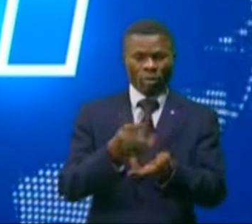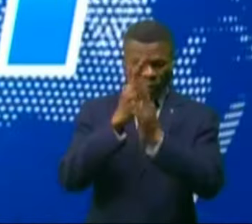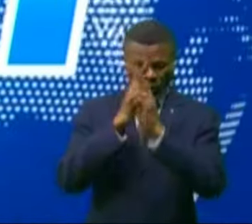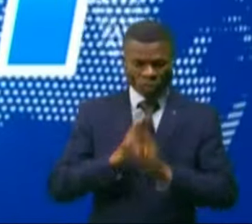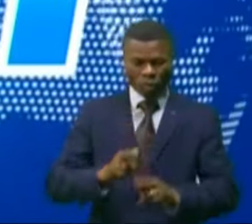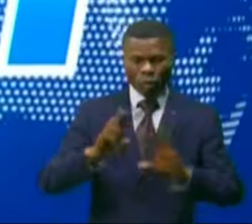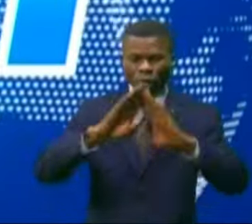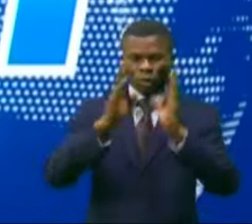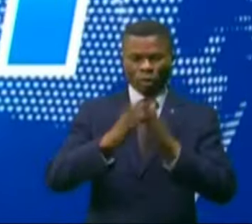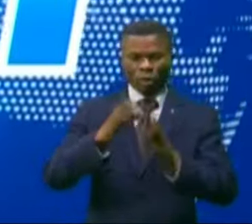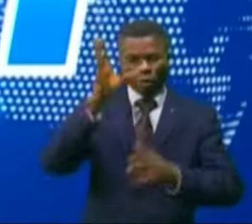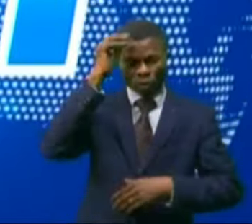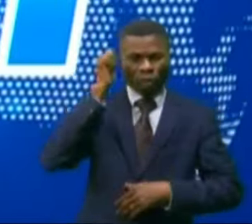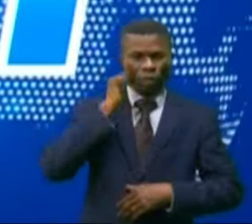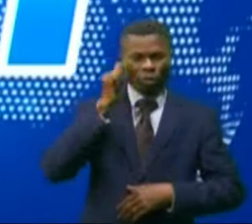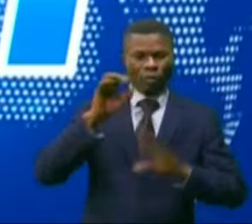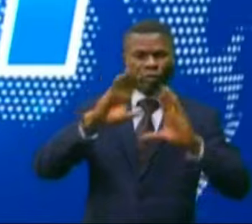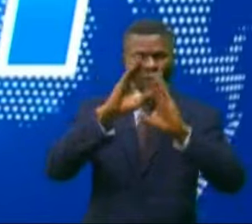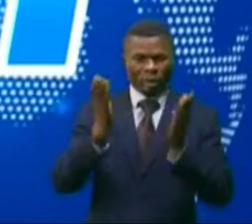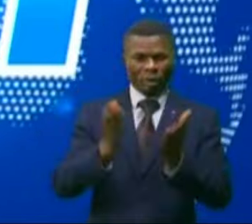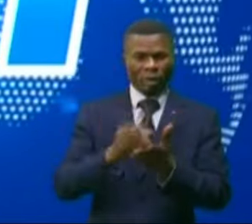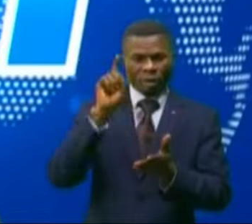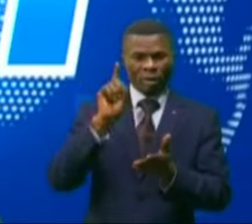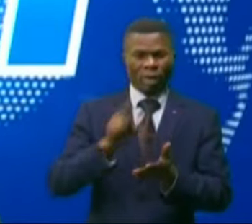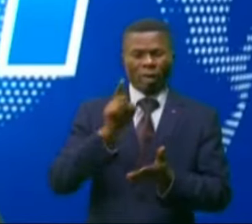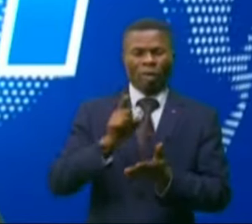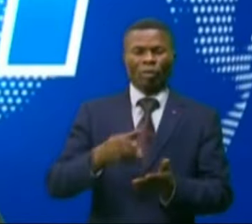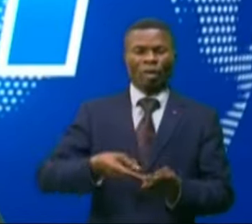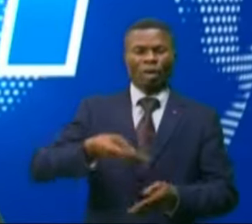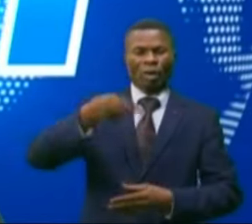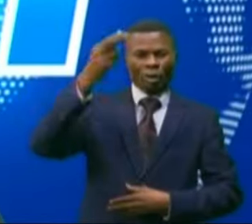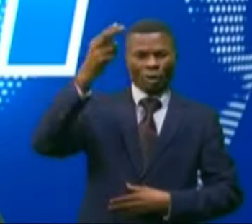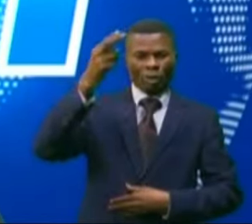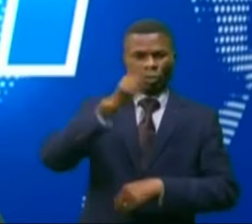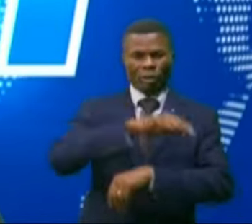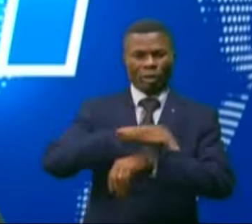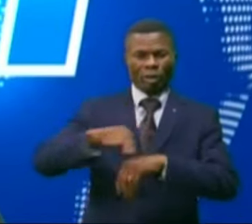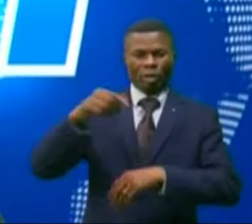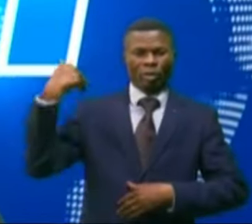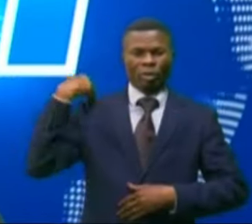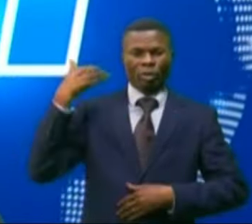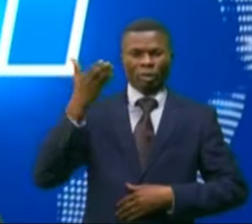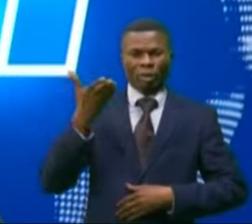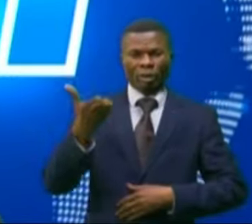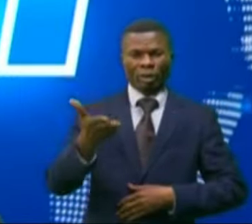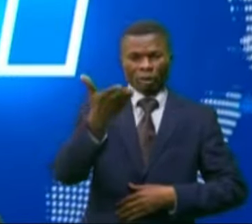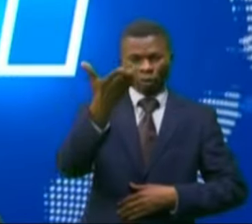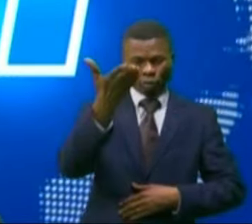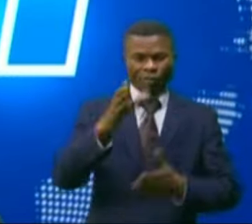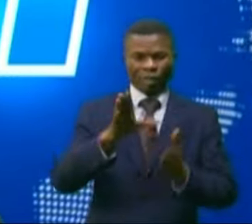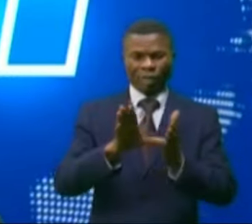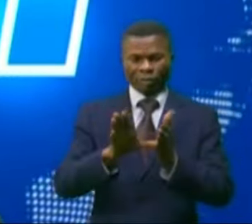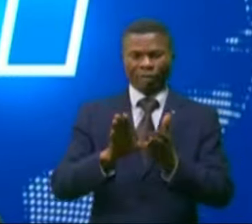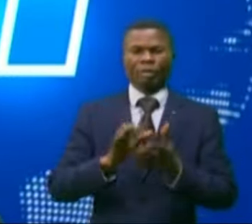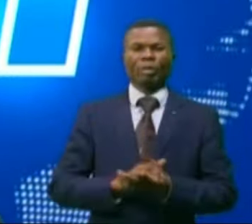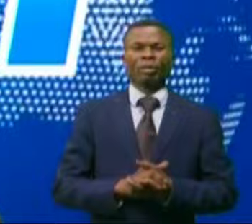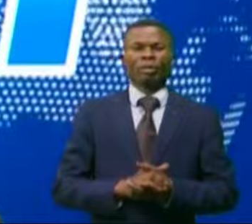filles et fils de cette communauté élevée en dignité au sein des institutions de la République. Suivez cela en images et